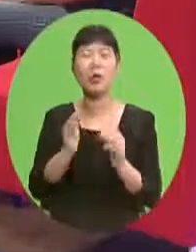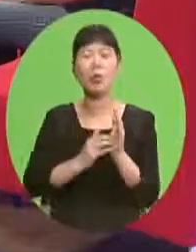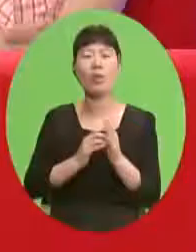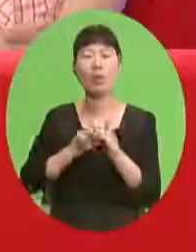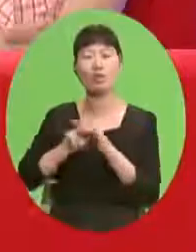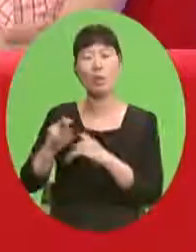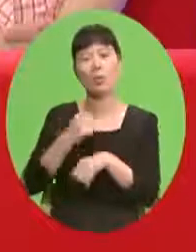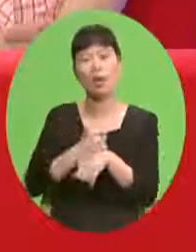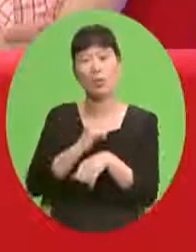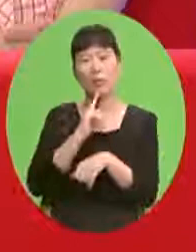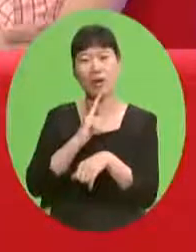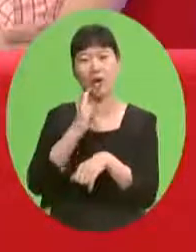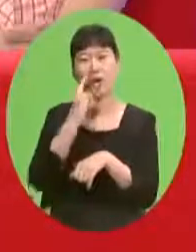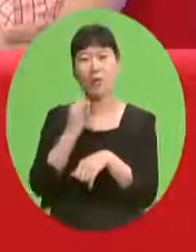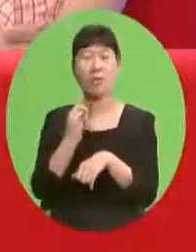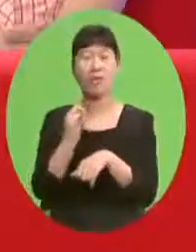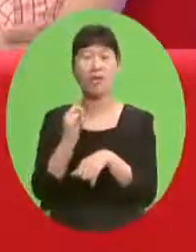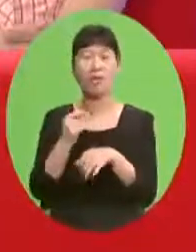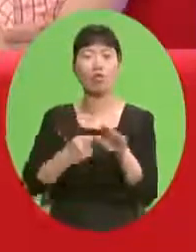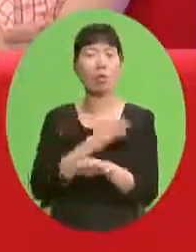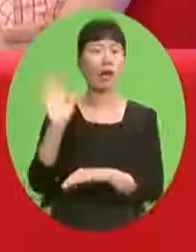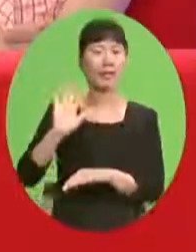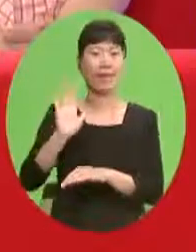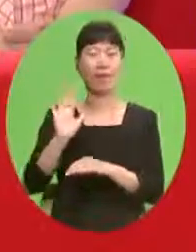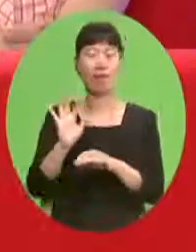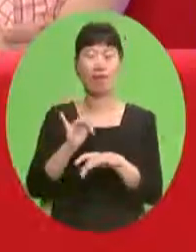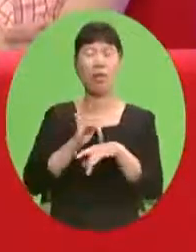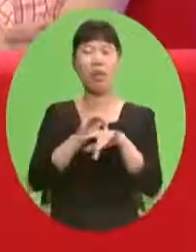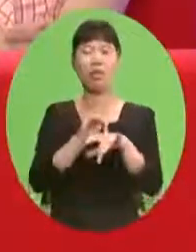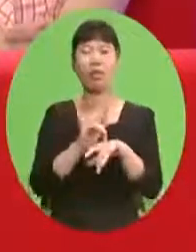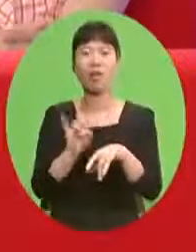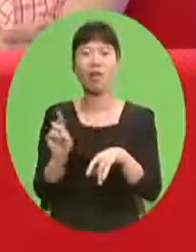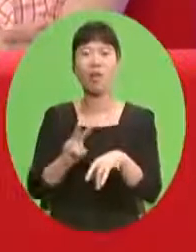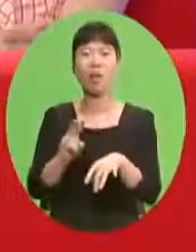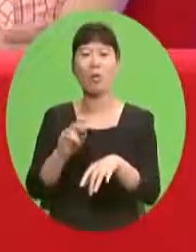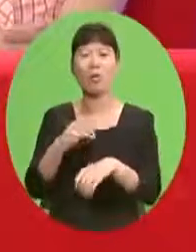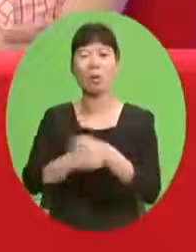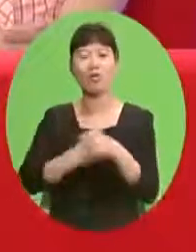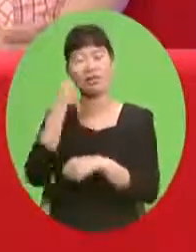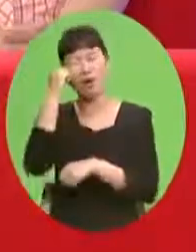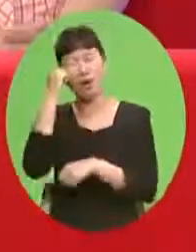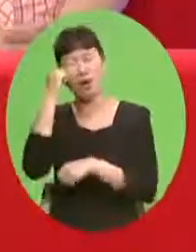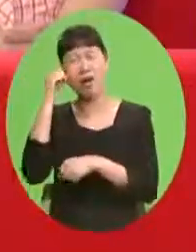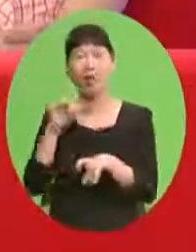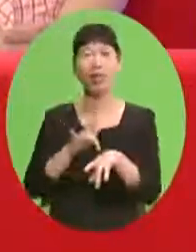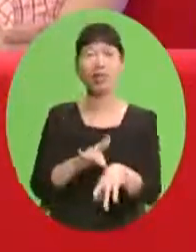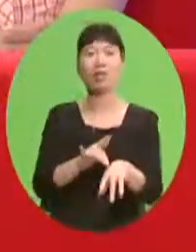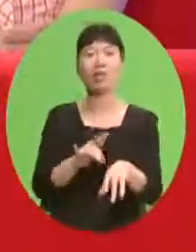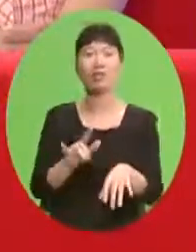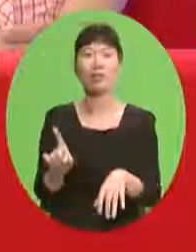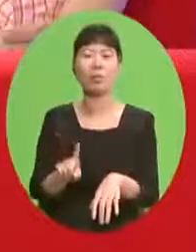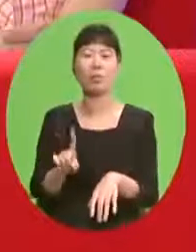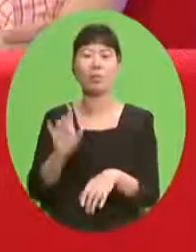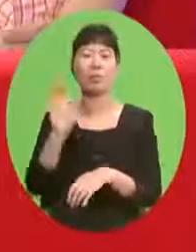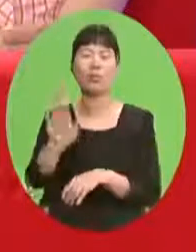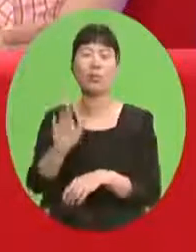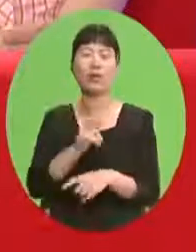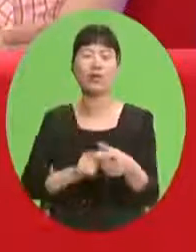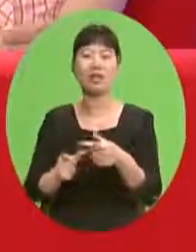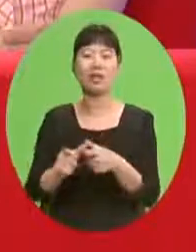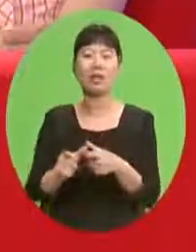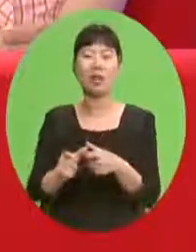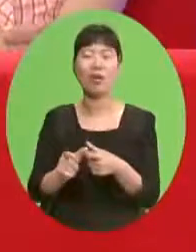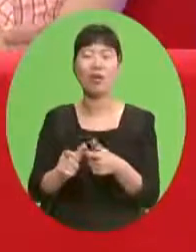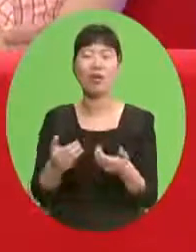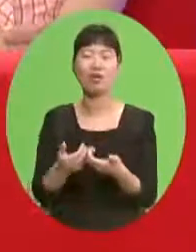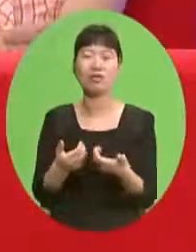거예요. 엄마 안 나가 그러면서 딱 사라지는 거라든가 마음 놓고 자라고 해놓고 없어진다든가 그러면 아이가 그 뒤에는 더